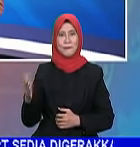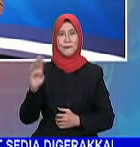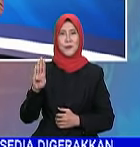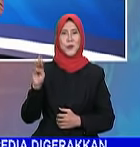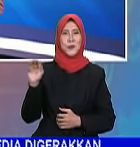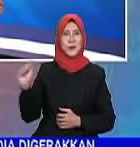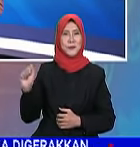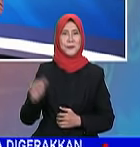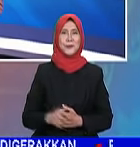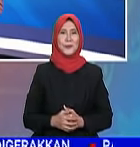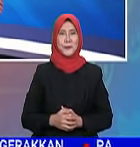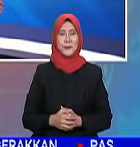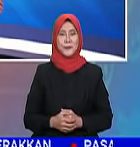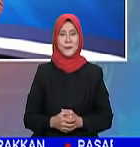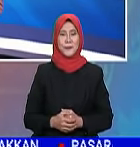atas perkembangan itu.